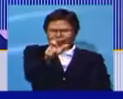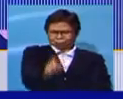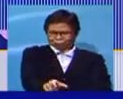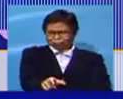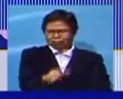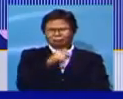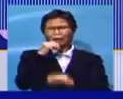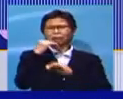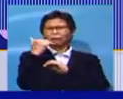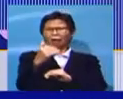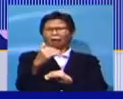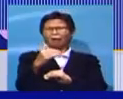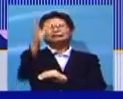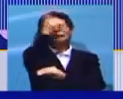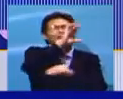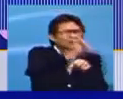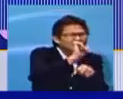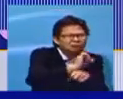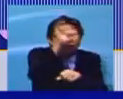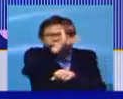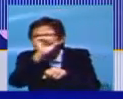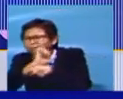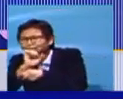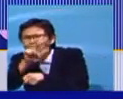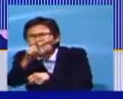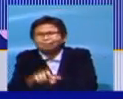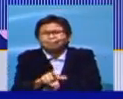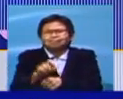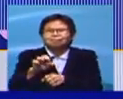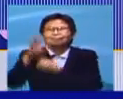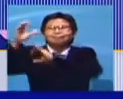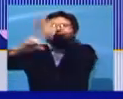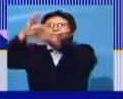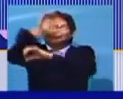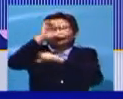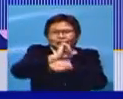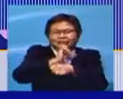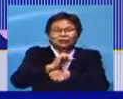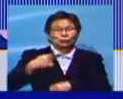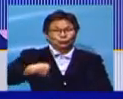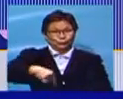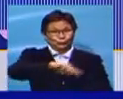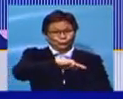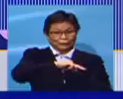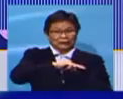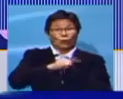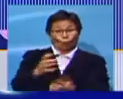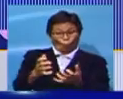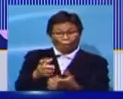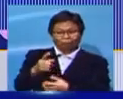terhad nak cari pekerjaan we are